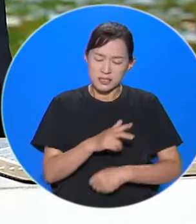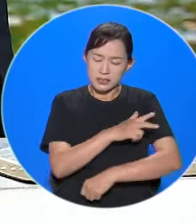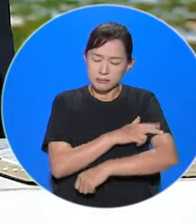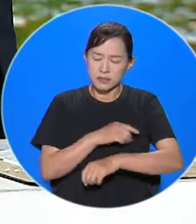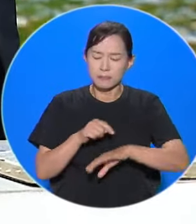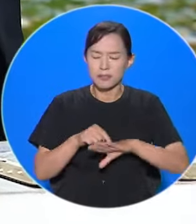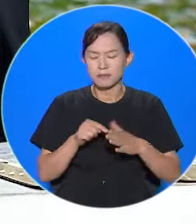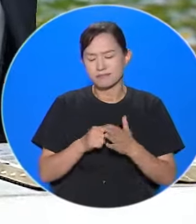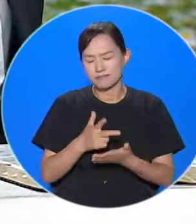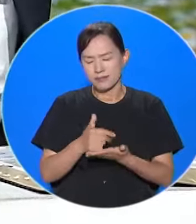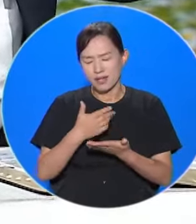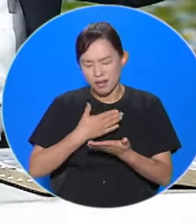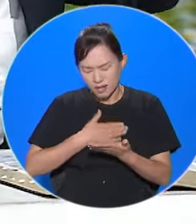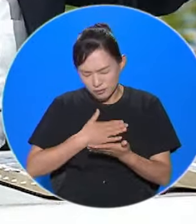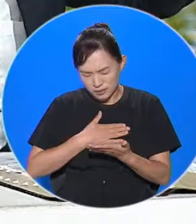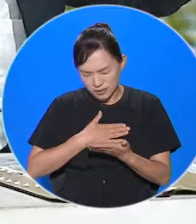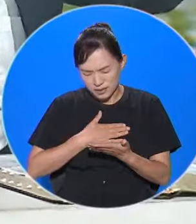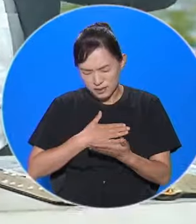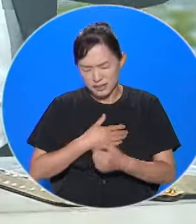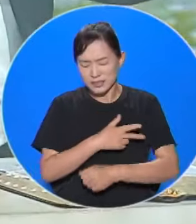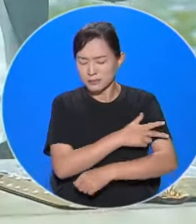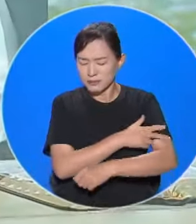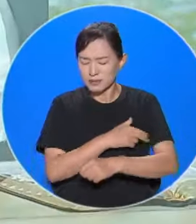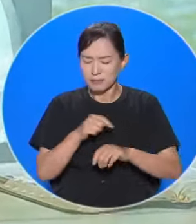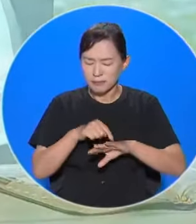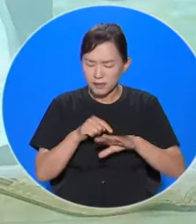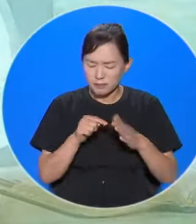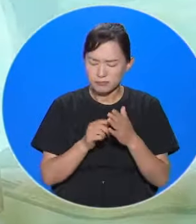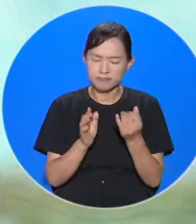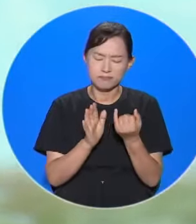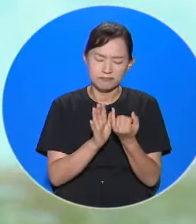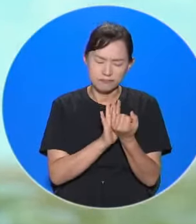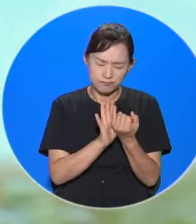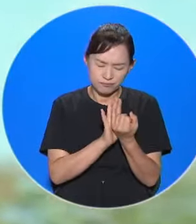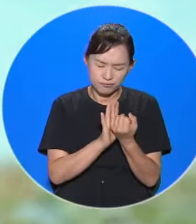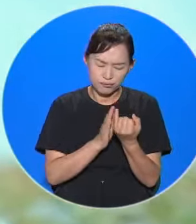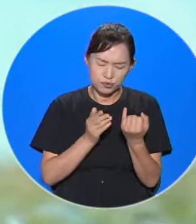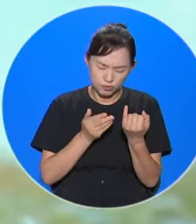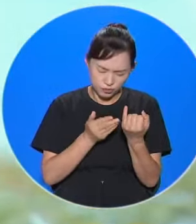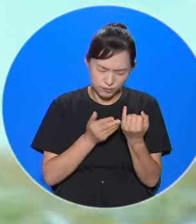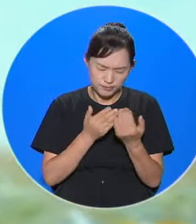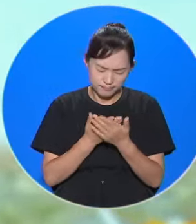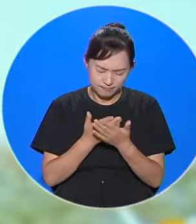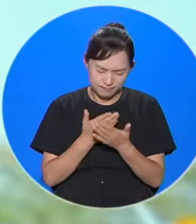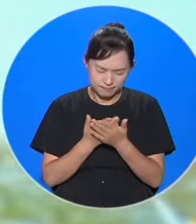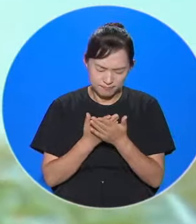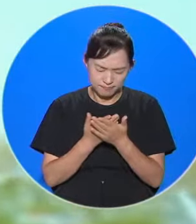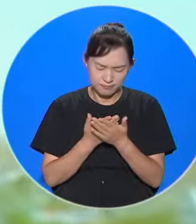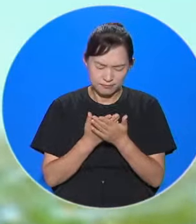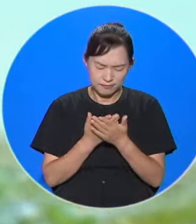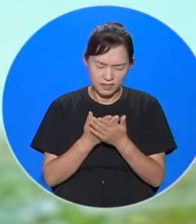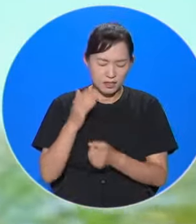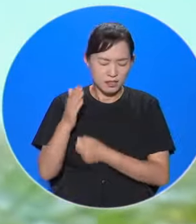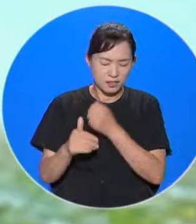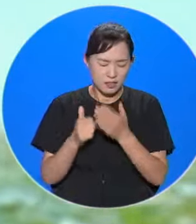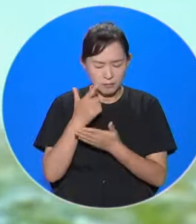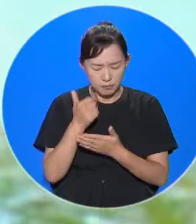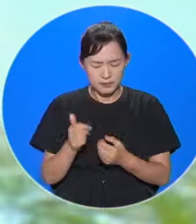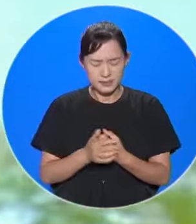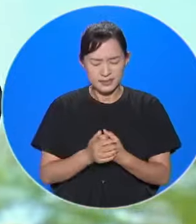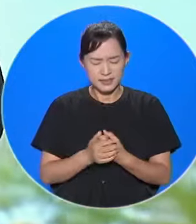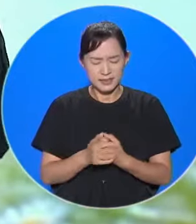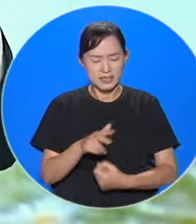주님께서 하시오니 먼저 우리 박수진 집사님의 마음을 위로하여 주시고 어루만져 주시옵소서. 하나님 아버지